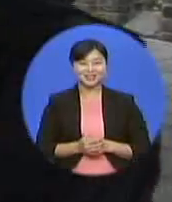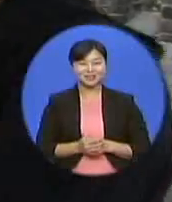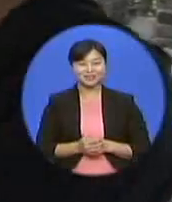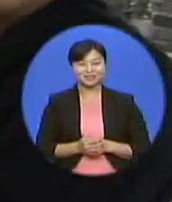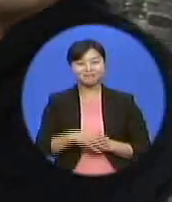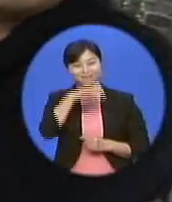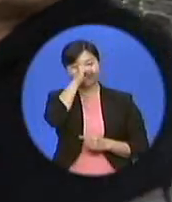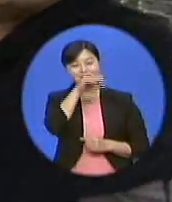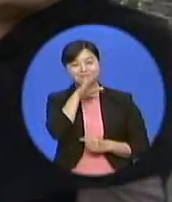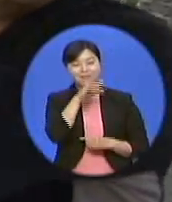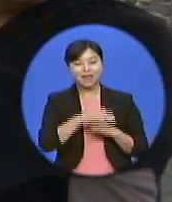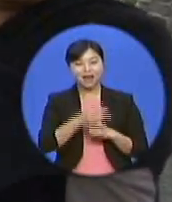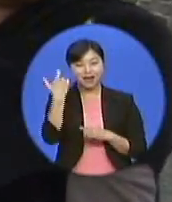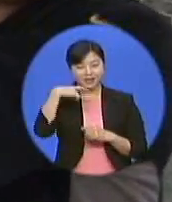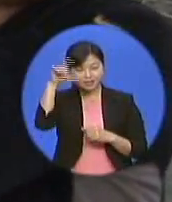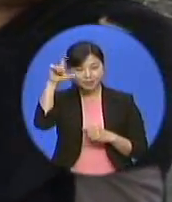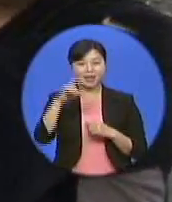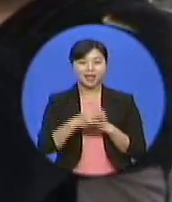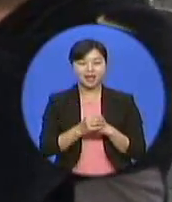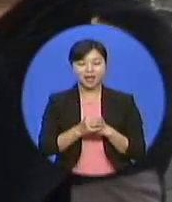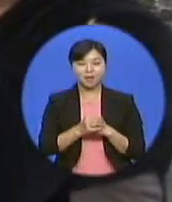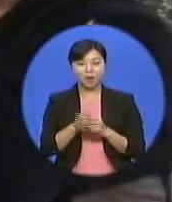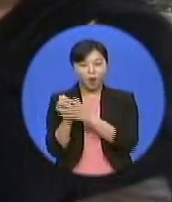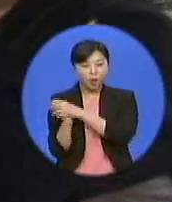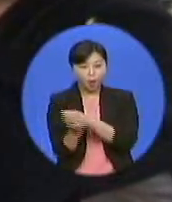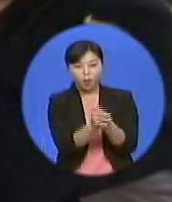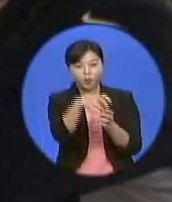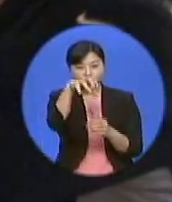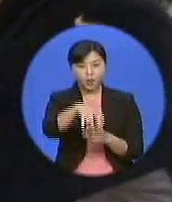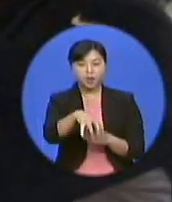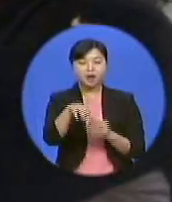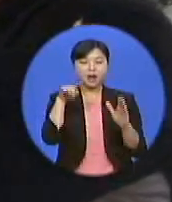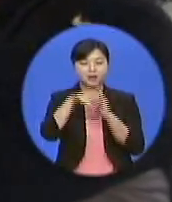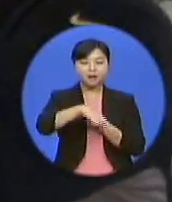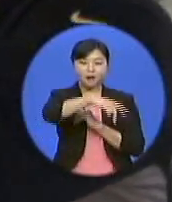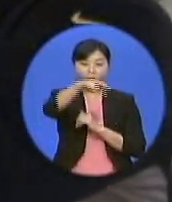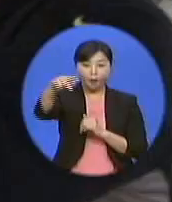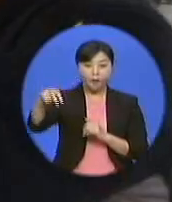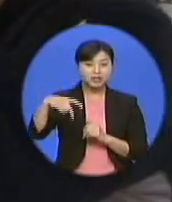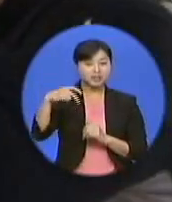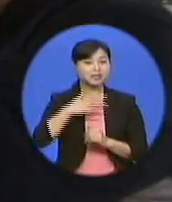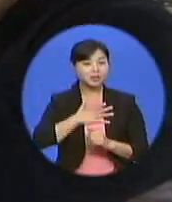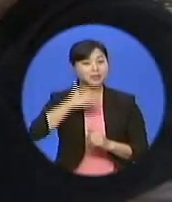아, 좋네요. 꼭 어디 아침에 일찍 그 골프장 가서 라운딩하는 그런 느낌이네요.